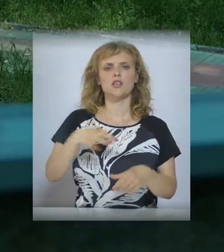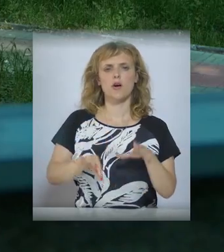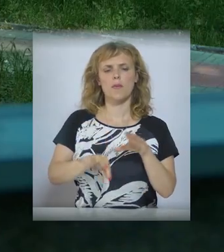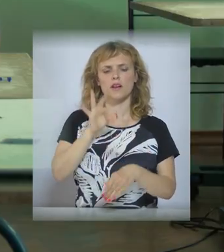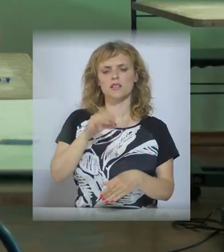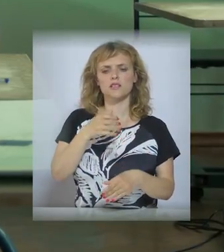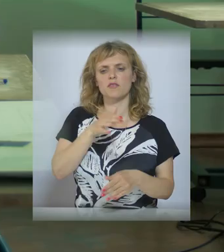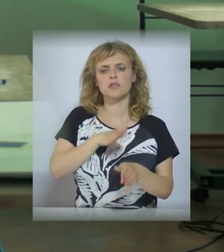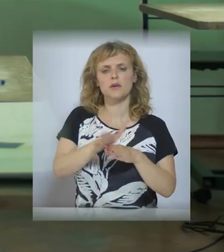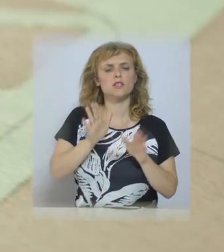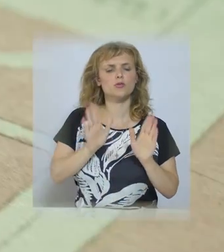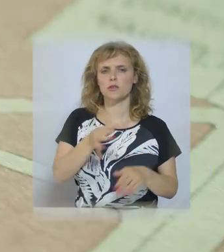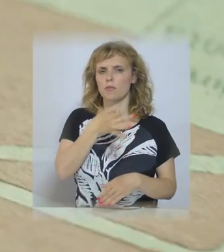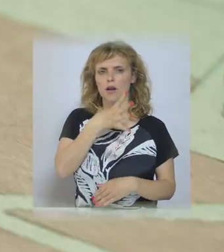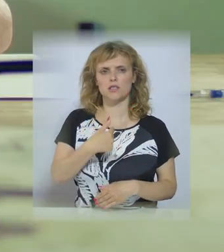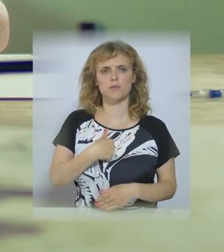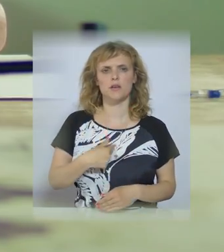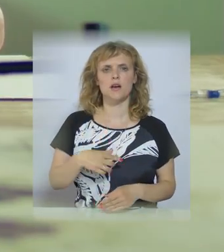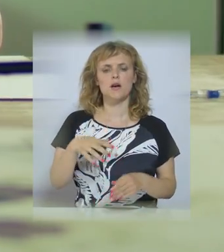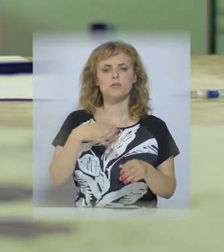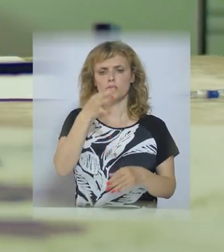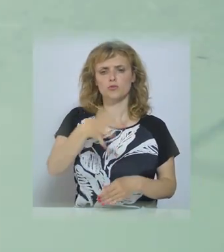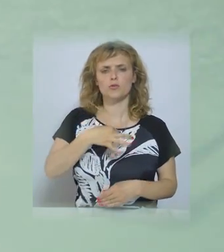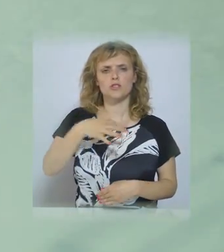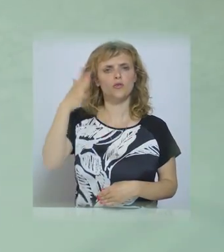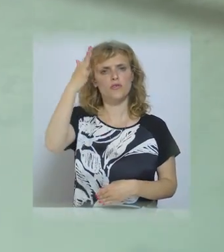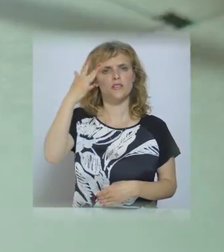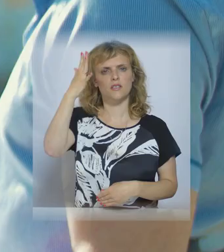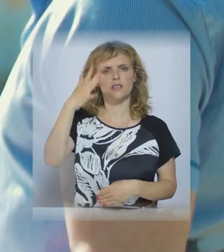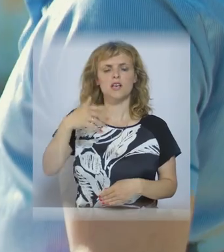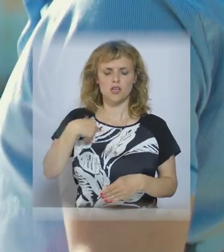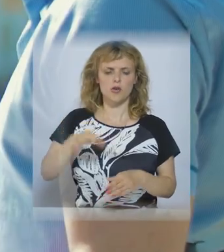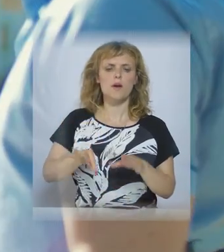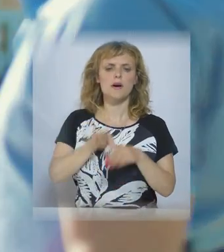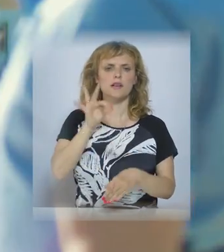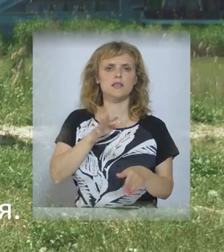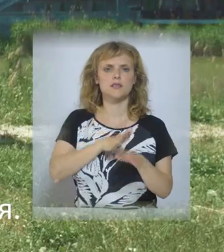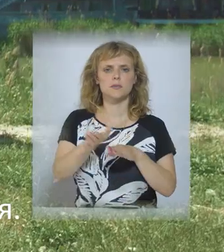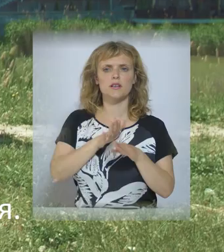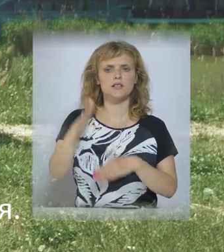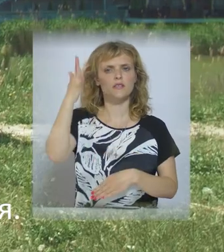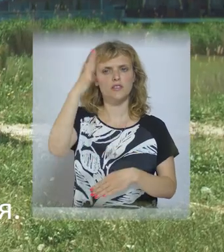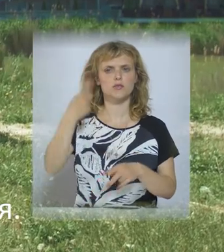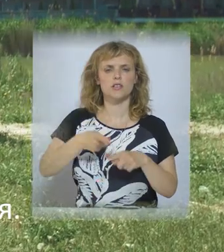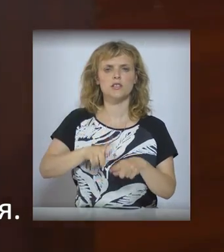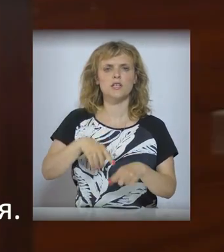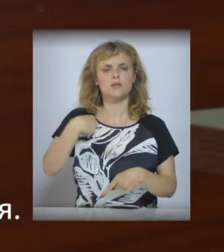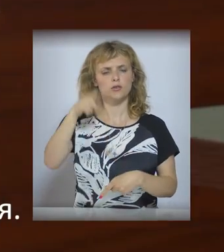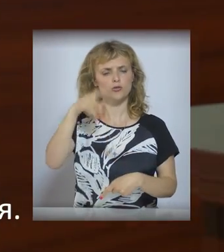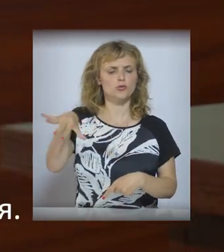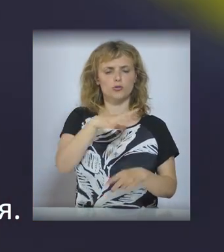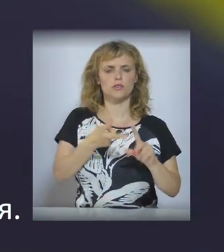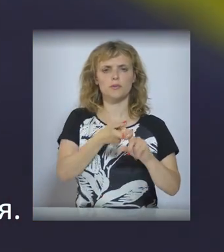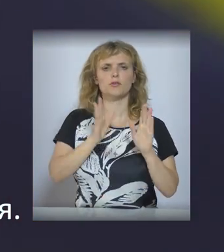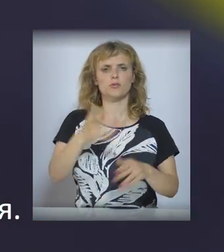Am ales să fac ce-mi place. Mi s-a spus că visez. Am ales să-mi realizez visul. Pentru că știu,